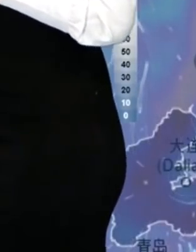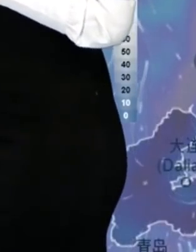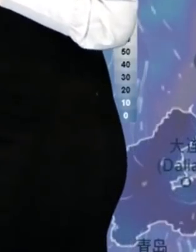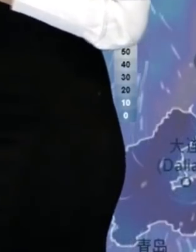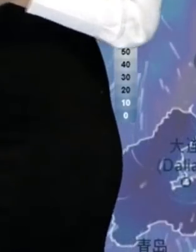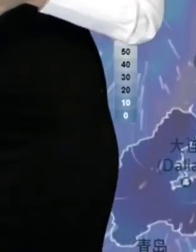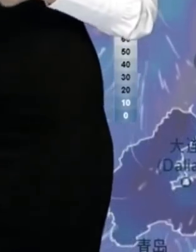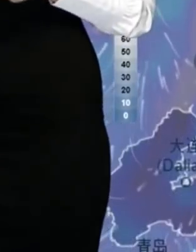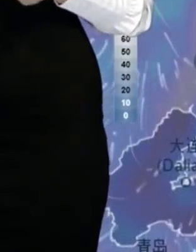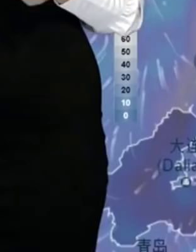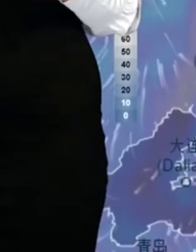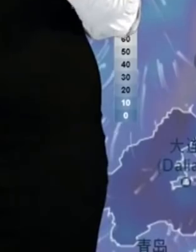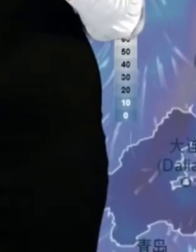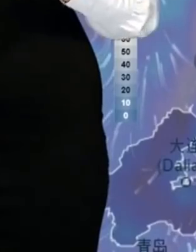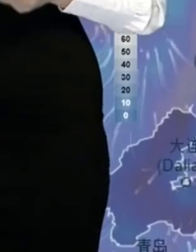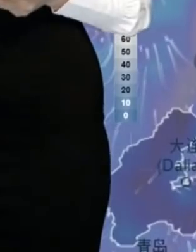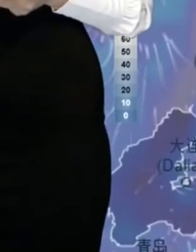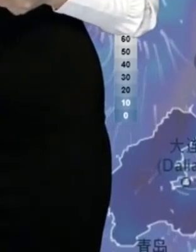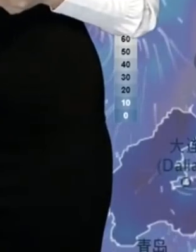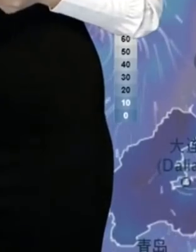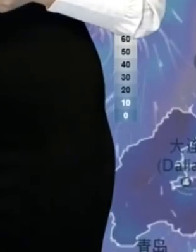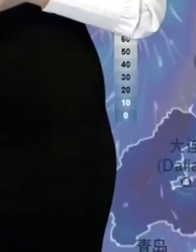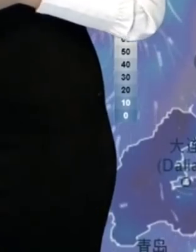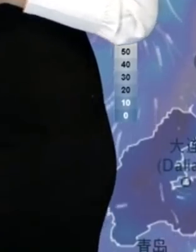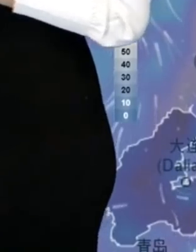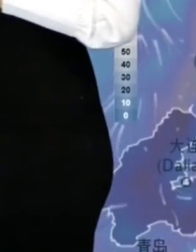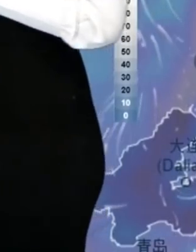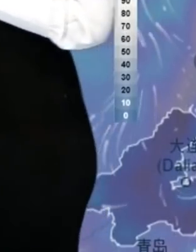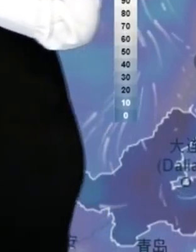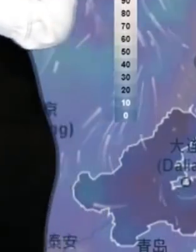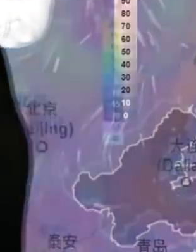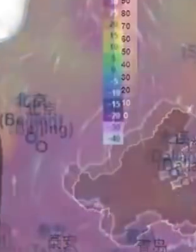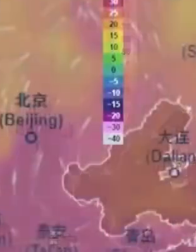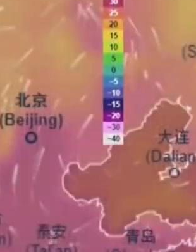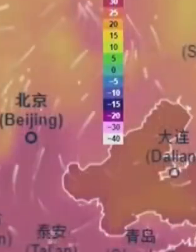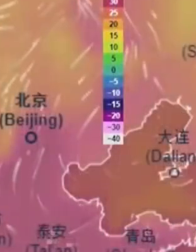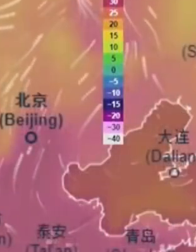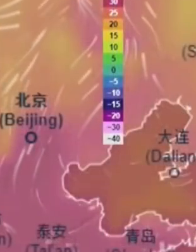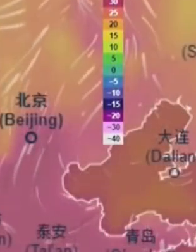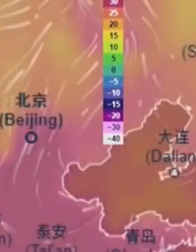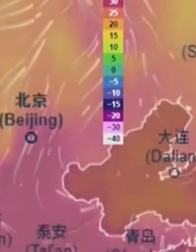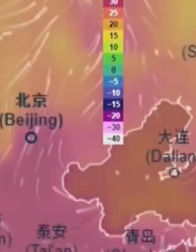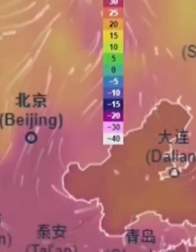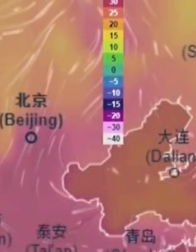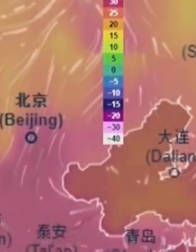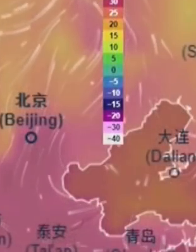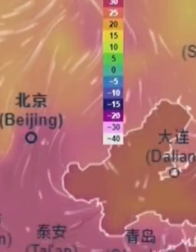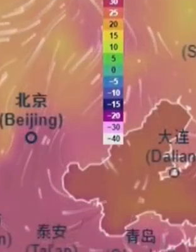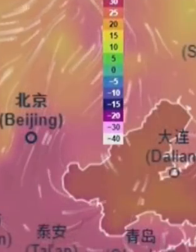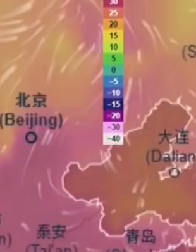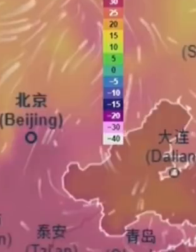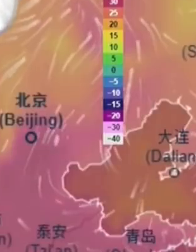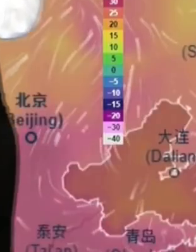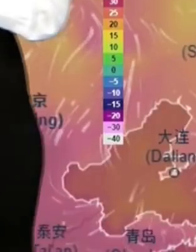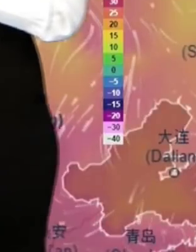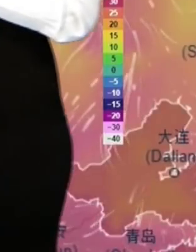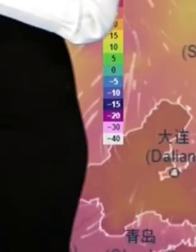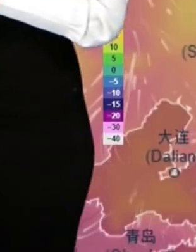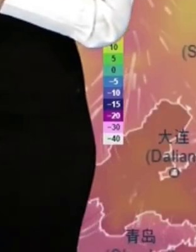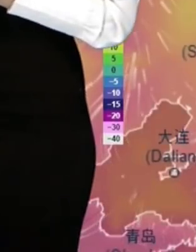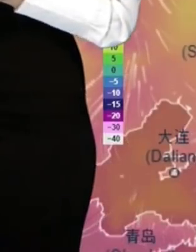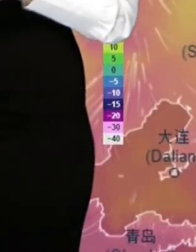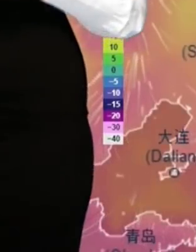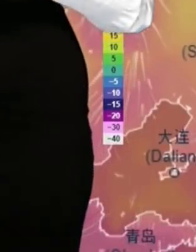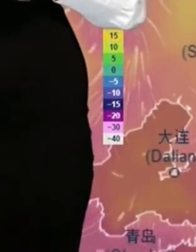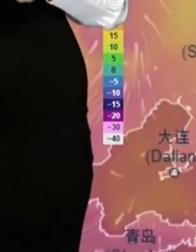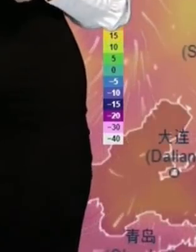хагастаа салхи бол түр зуур ширүүлсэн гэсэн юм төлөвтэй байгаа. За агарын температурын хувьд бол Монгол Алтай, Уулархаг нутаг болон Завхан голын их хүрэн бэлчээр